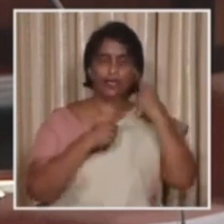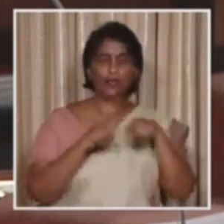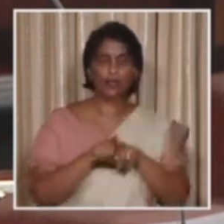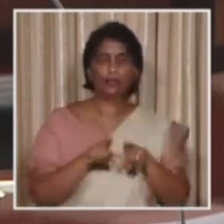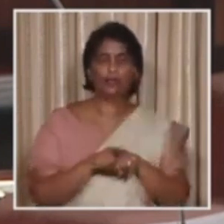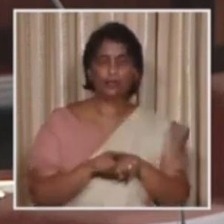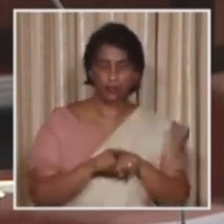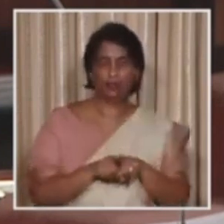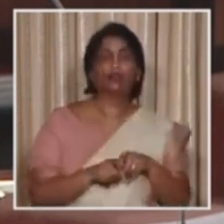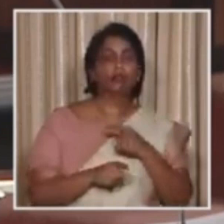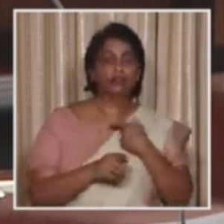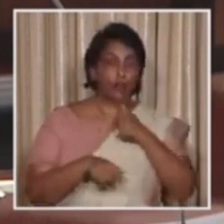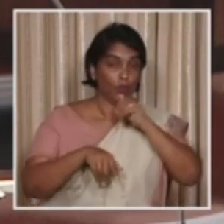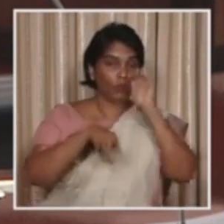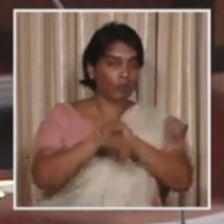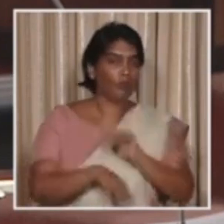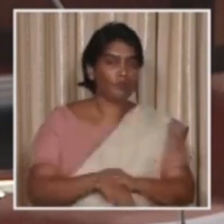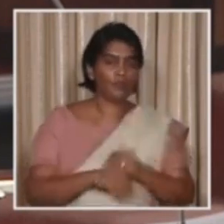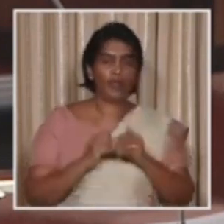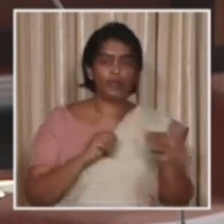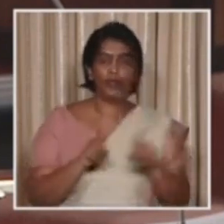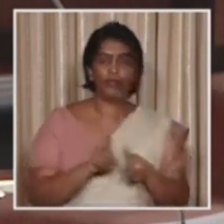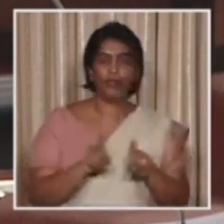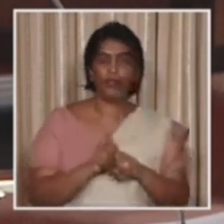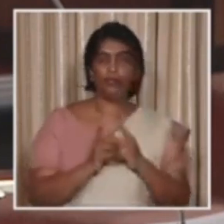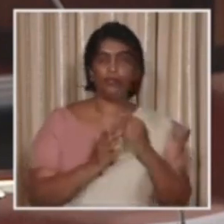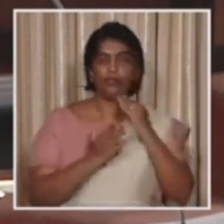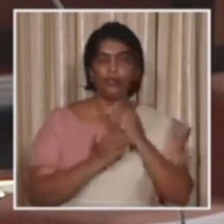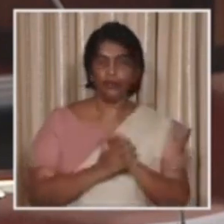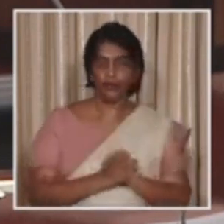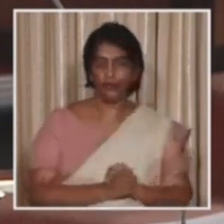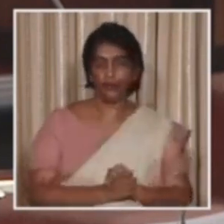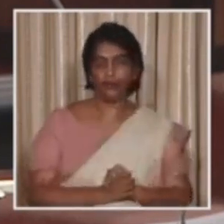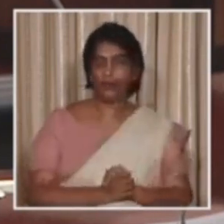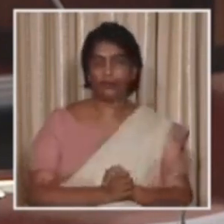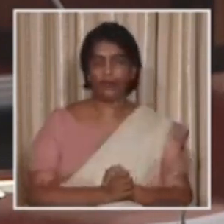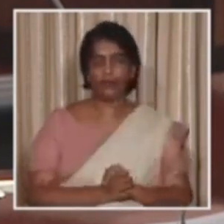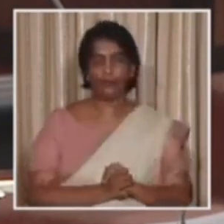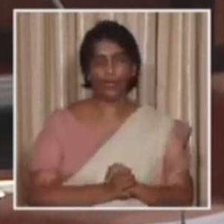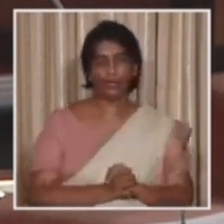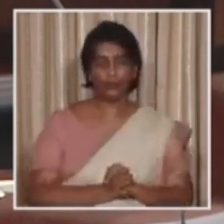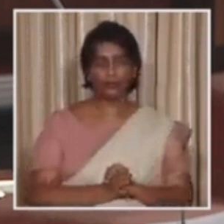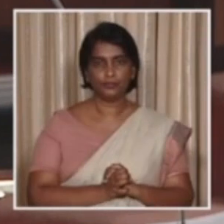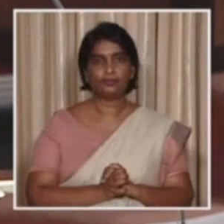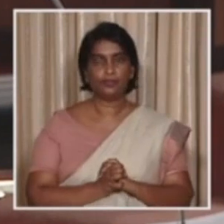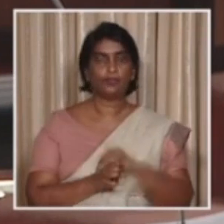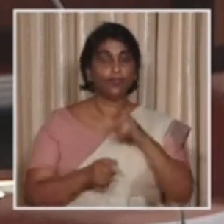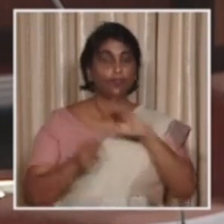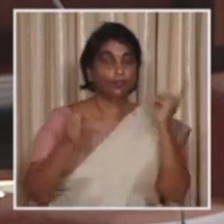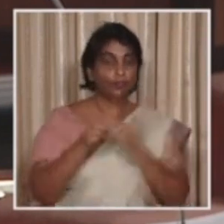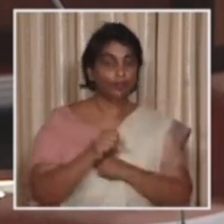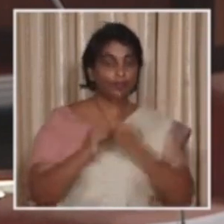வெளிக்கொணரப்படவில்லை. ஆகவே இந்த புனர்வாழ்வு முகாமிலே செய்யப்பட்ட படுகொலைகள் யாரால் செய்யப்பட்டது என்பதை